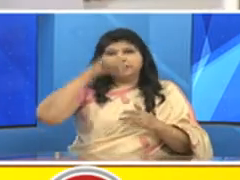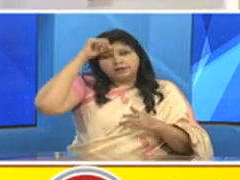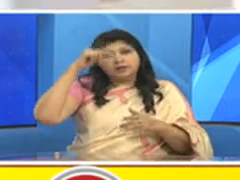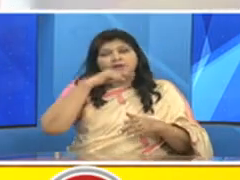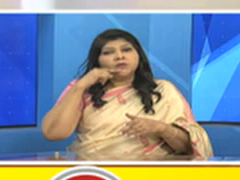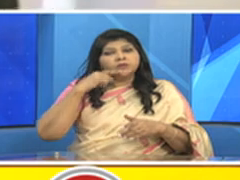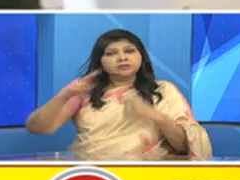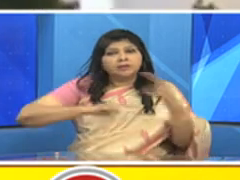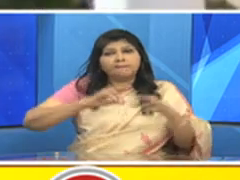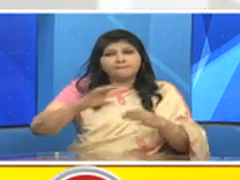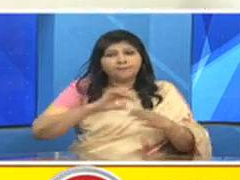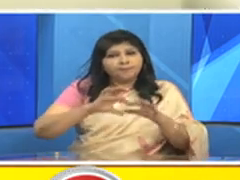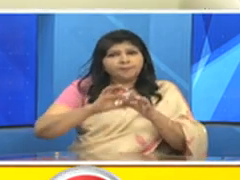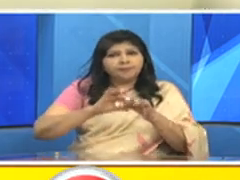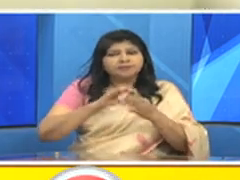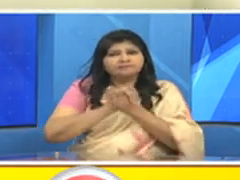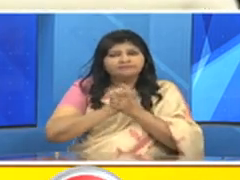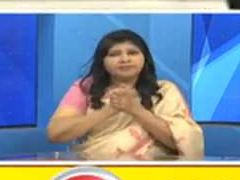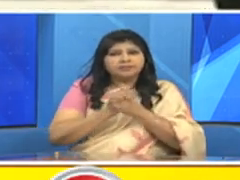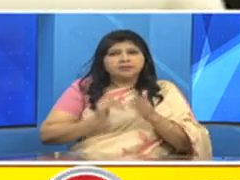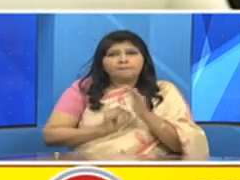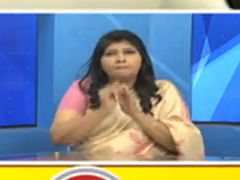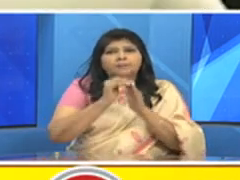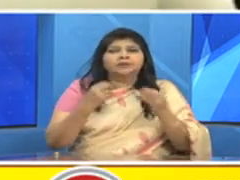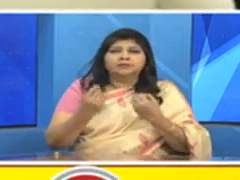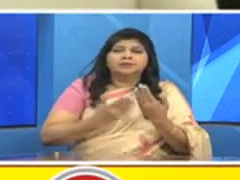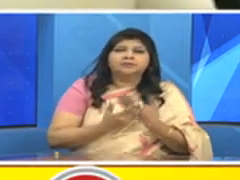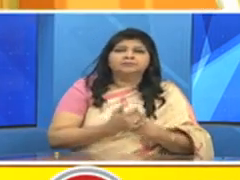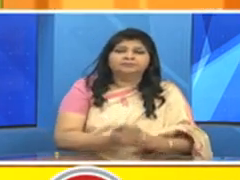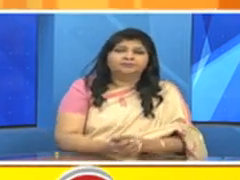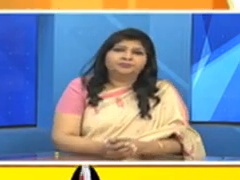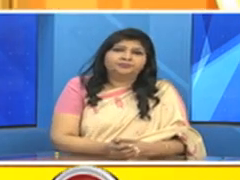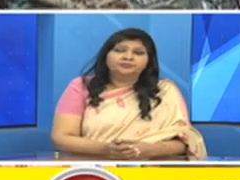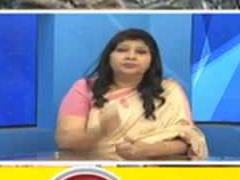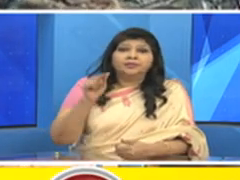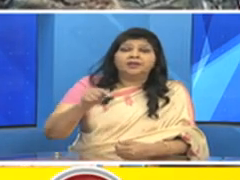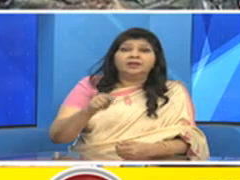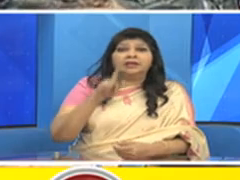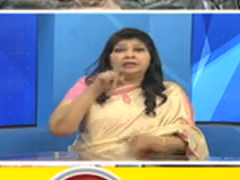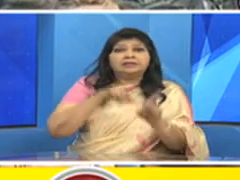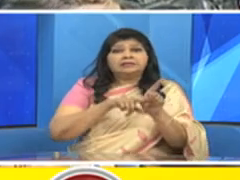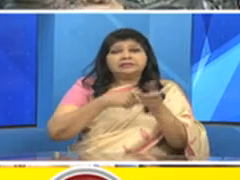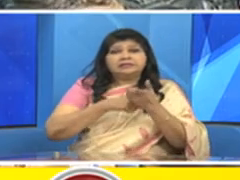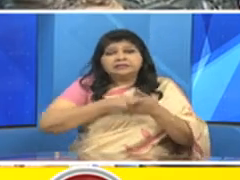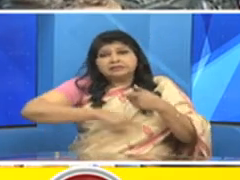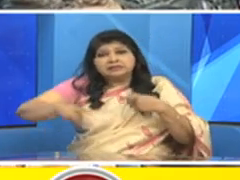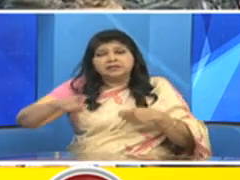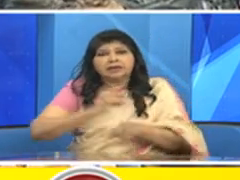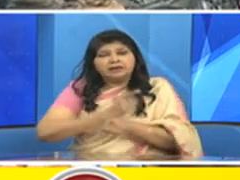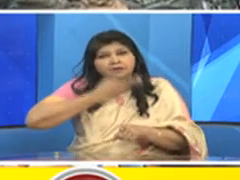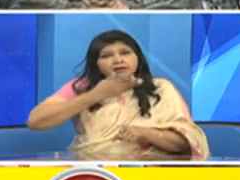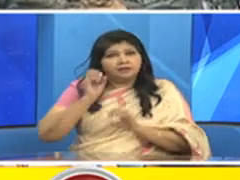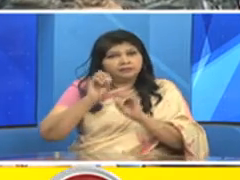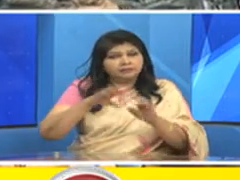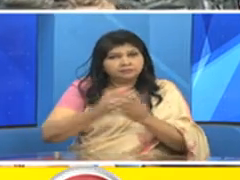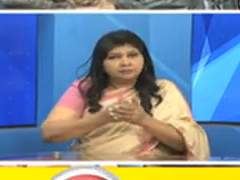के बीच मैत्री और सहयोग का एक और सुनहरा अध्याय बनेगा। इन्हें 1 साल से अधिक समय तक प्रशिक्षण दिया